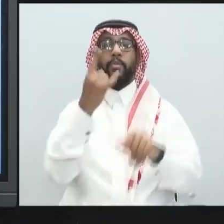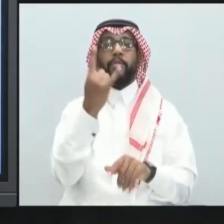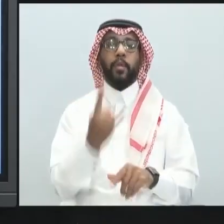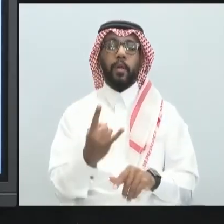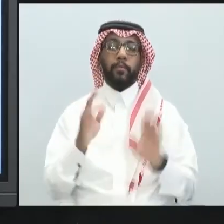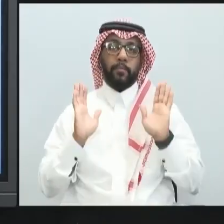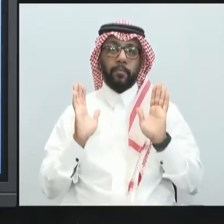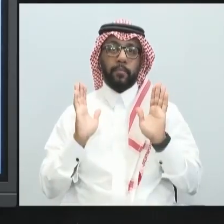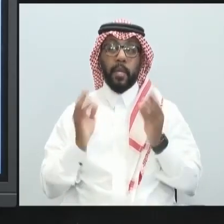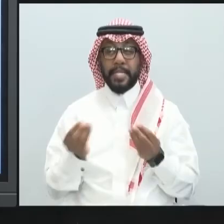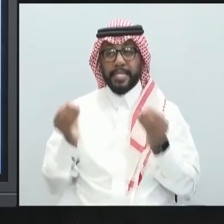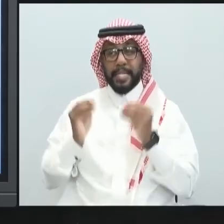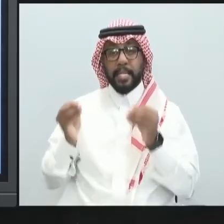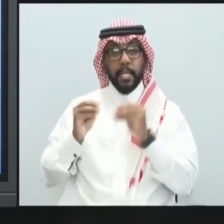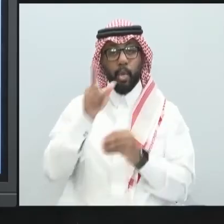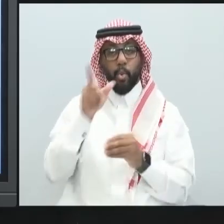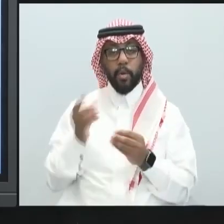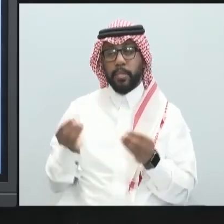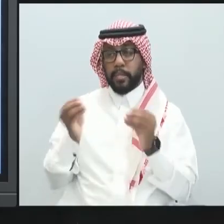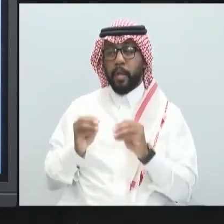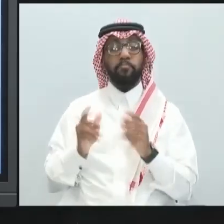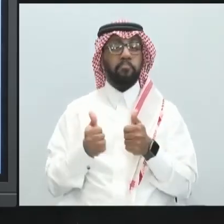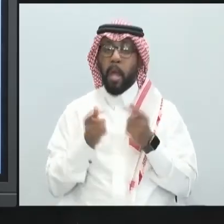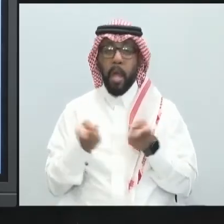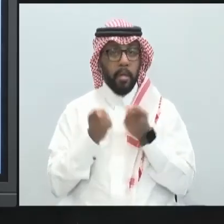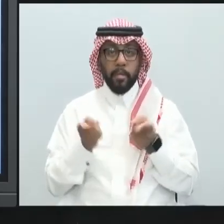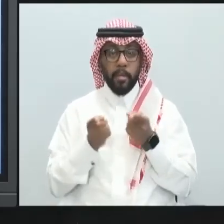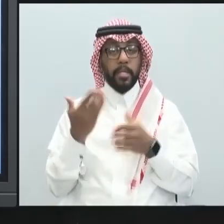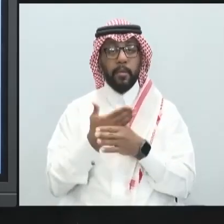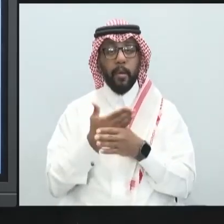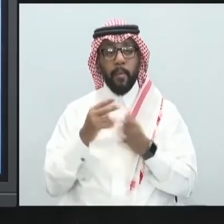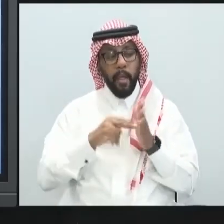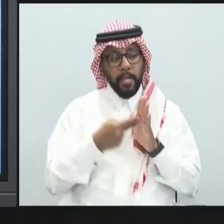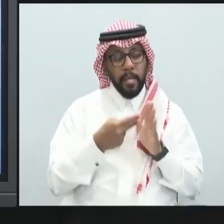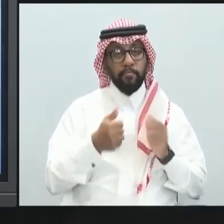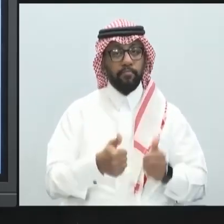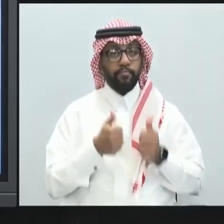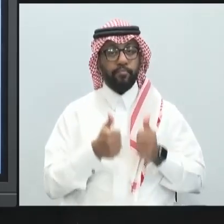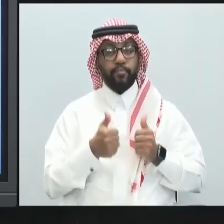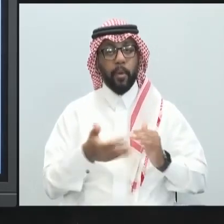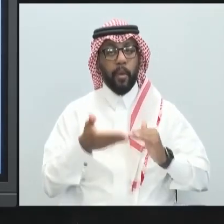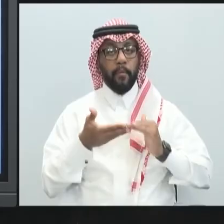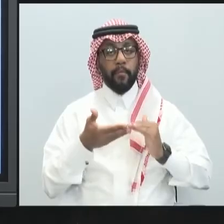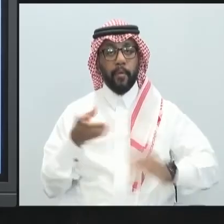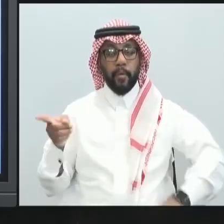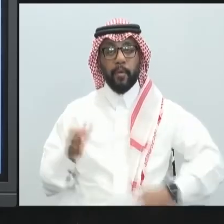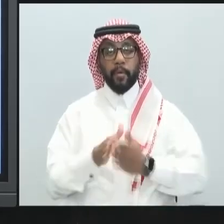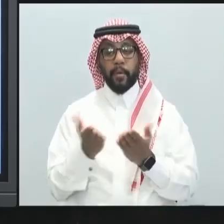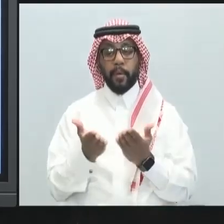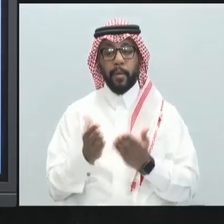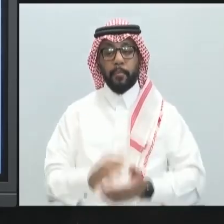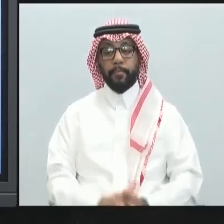المعلومات او بعض الكلمات على اجابتنا عندما نقوم بتعديل الاجابه اثناء فتح الكتاب